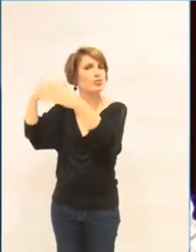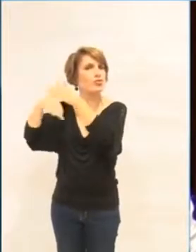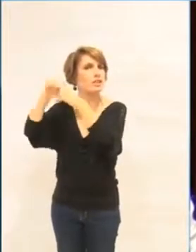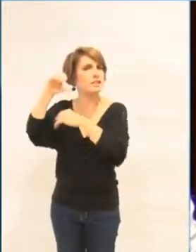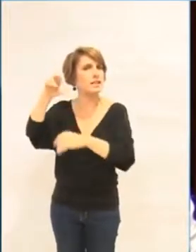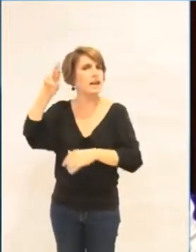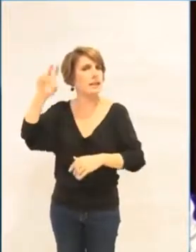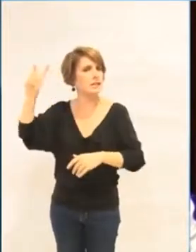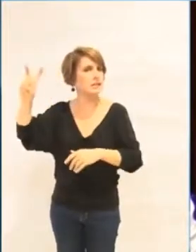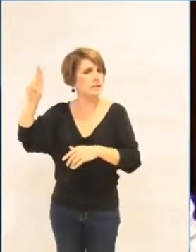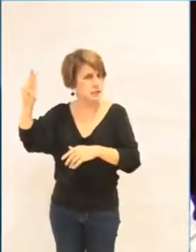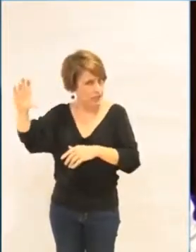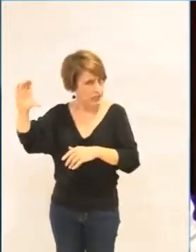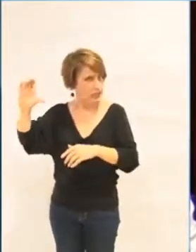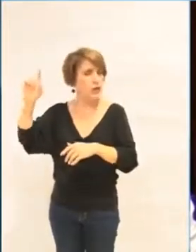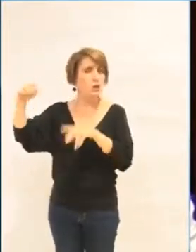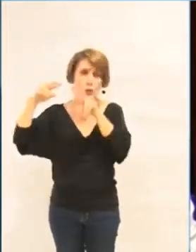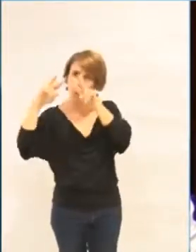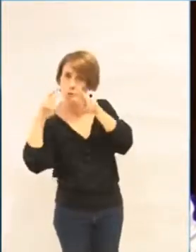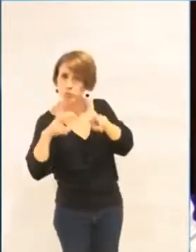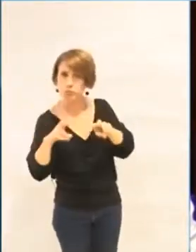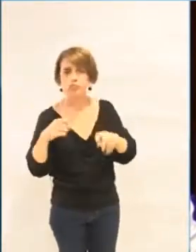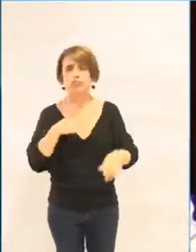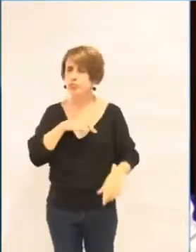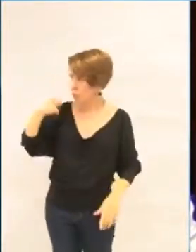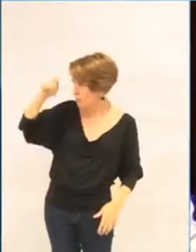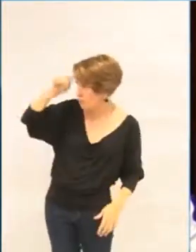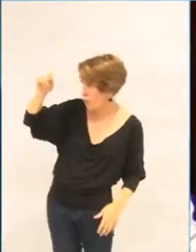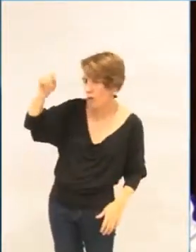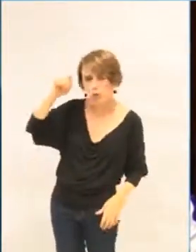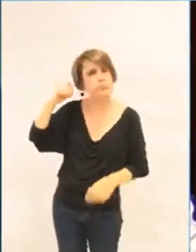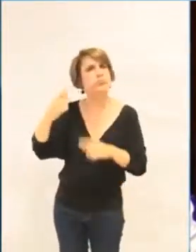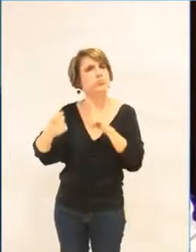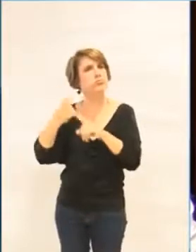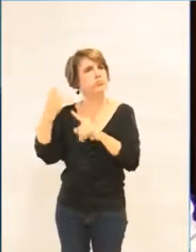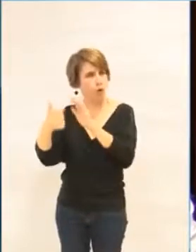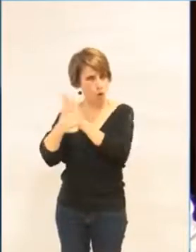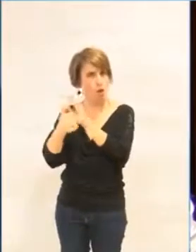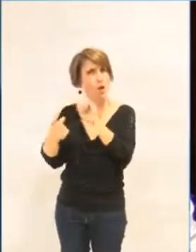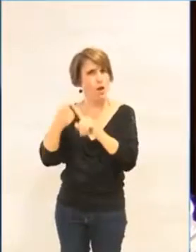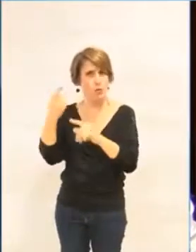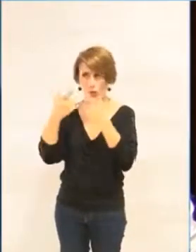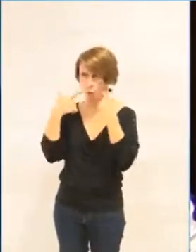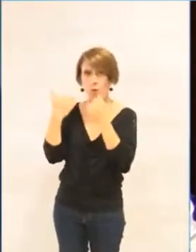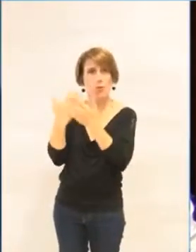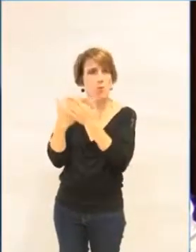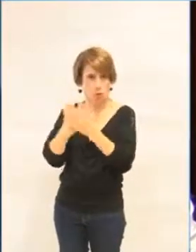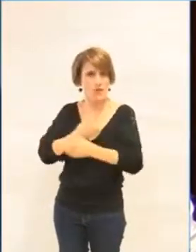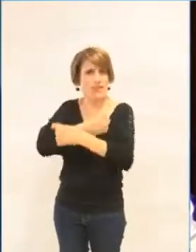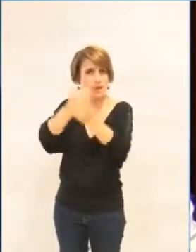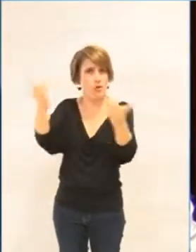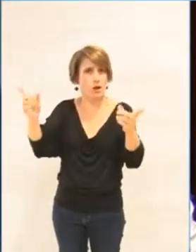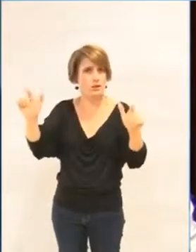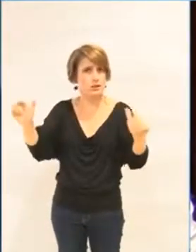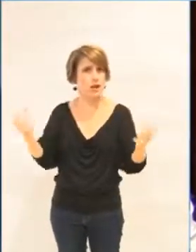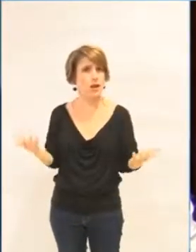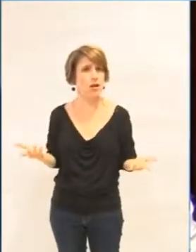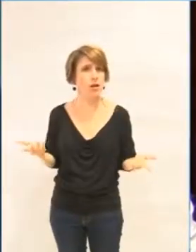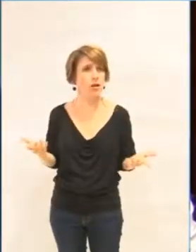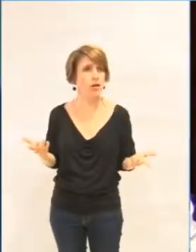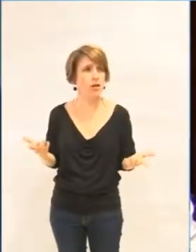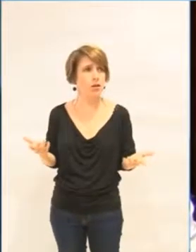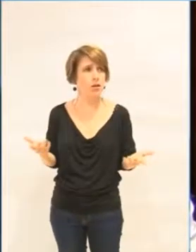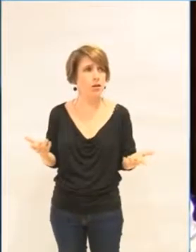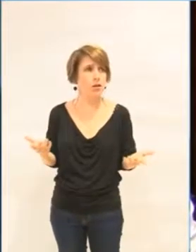un élément fort de notre démocratie locale et que nous aurions tort, ici ou là, de faire comme si